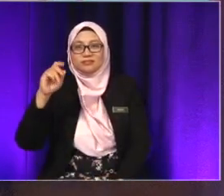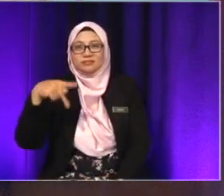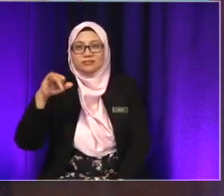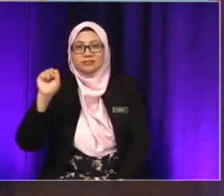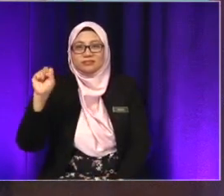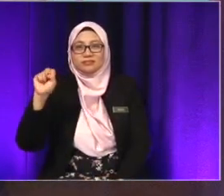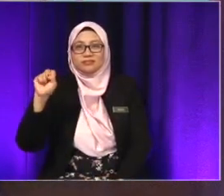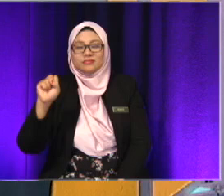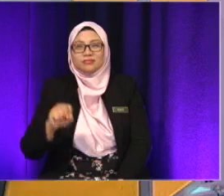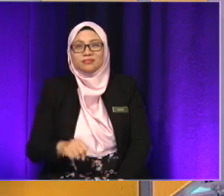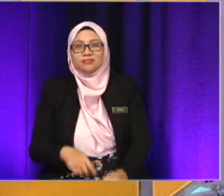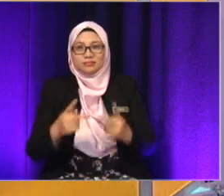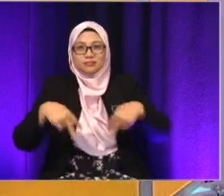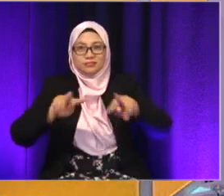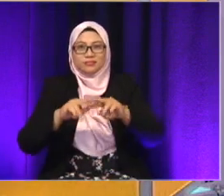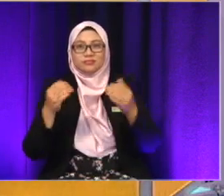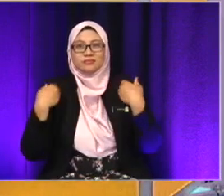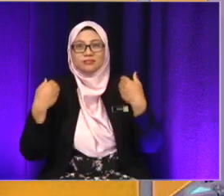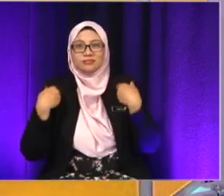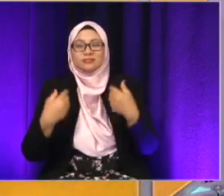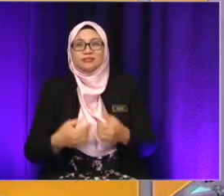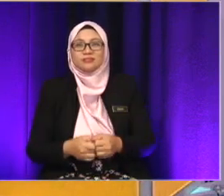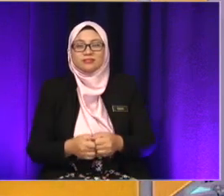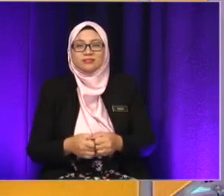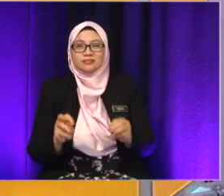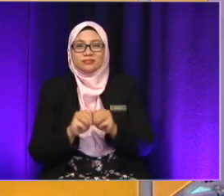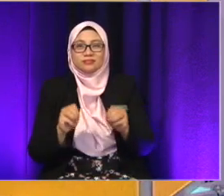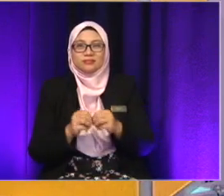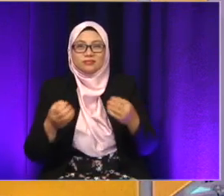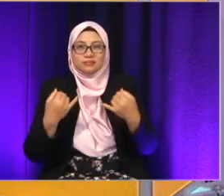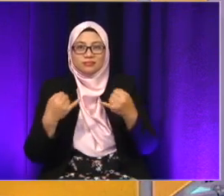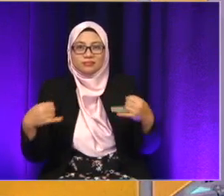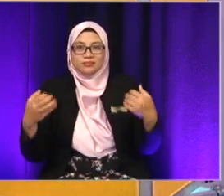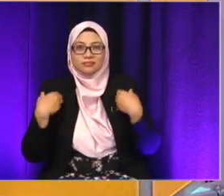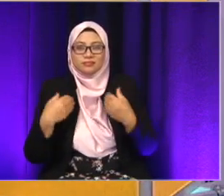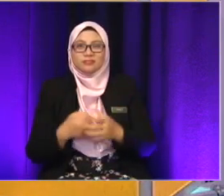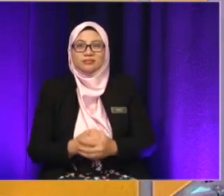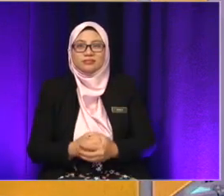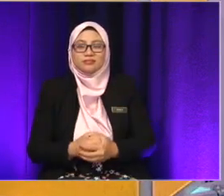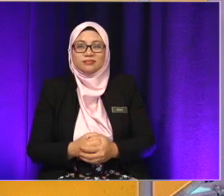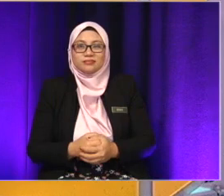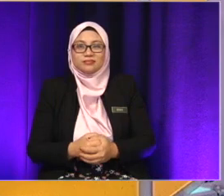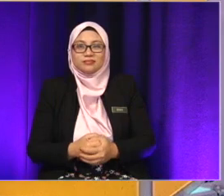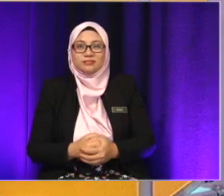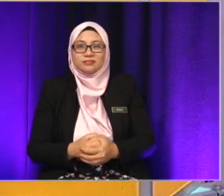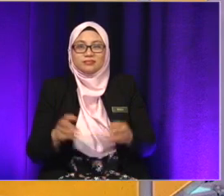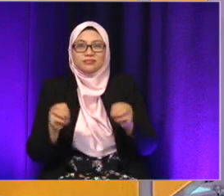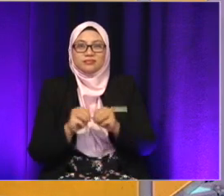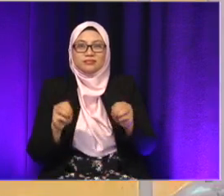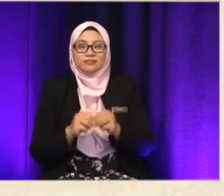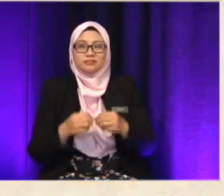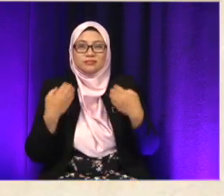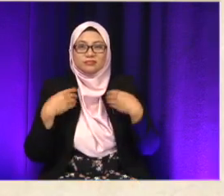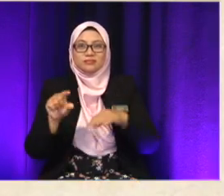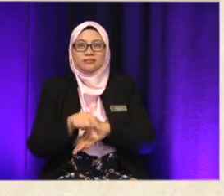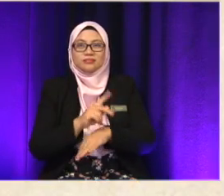ni perlu ada. Penapis macam-macam lah. Daripada keluli kecil yang masuk dalam sistem. Dia berbagai-bagai. Ada gunakan